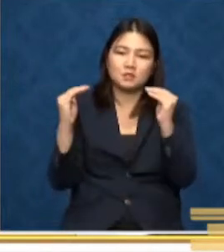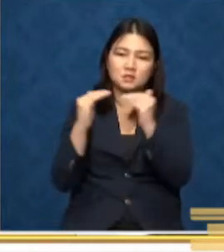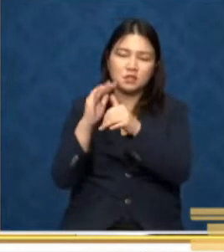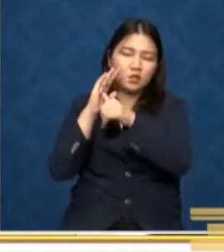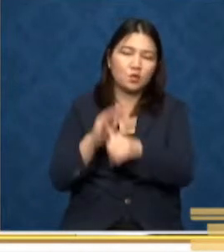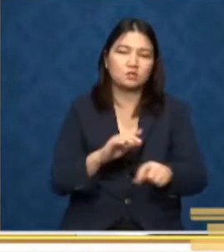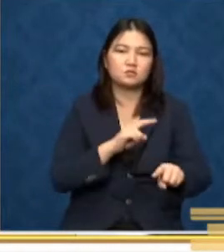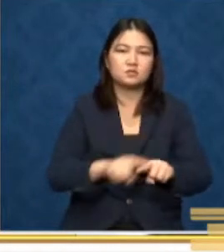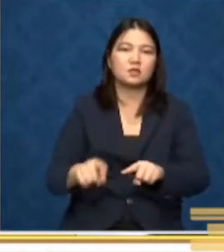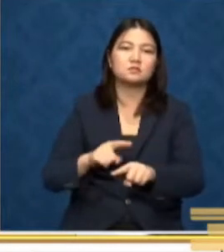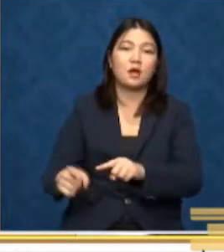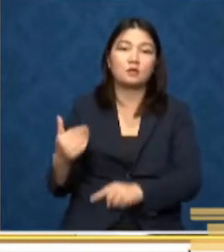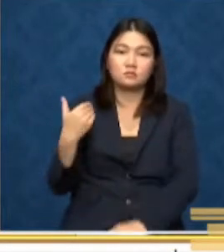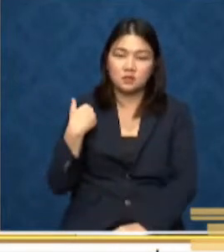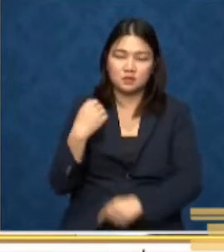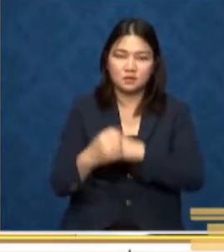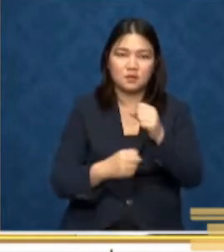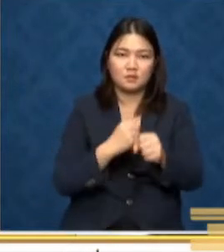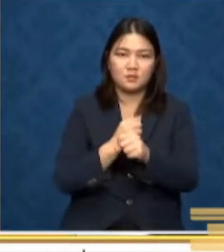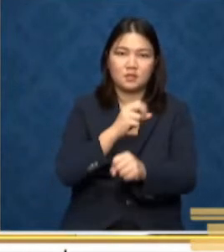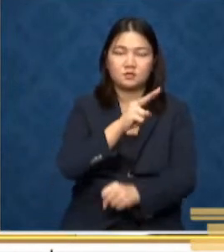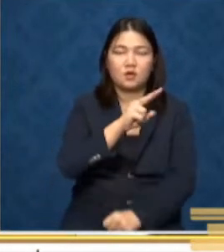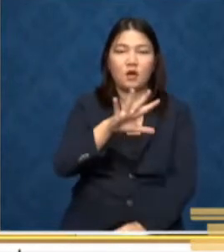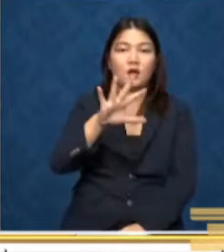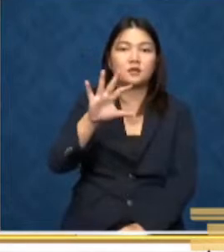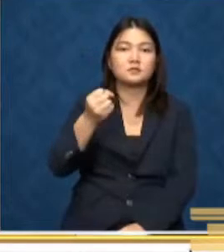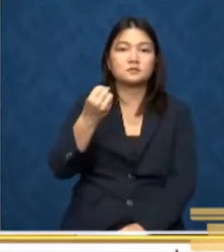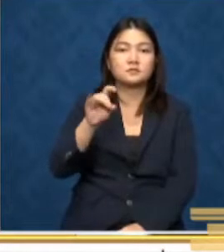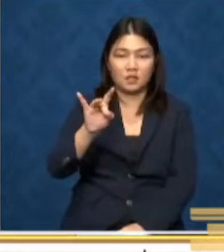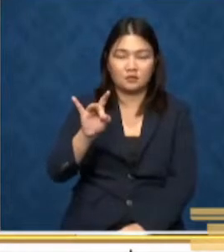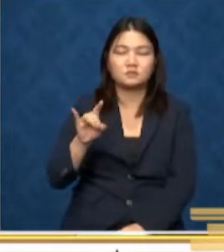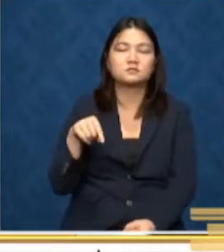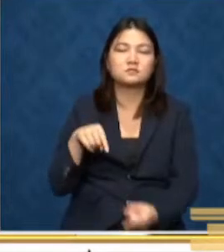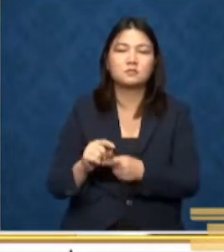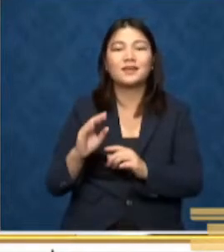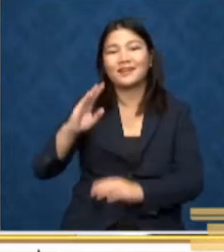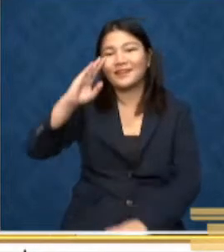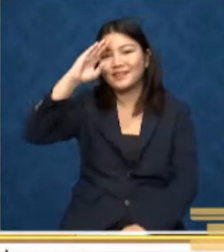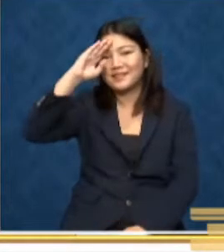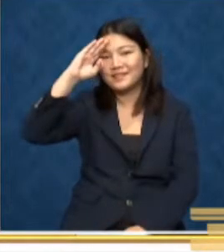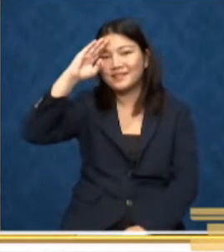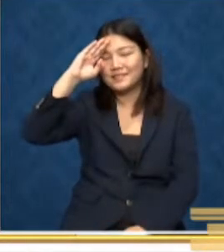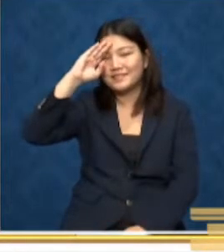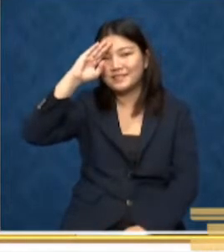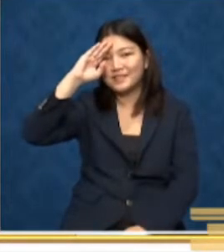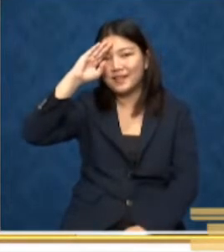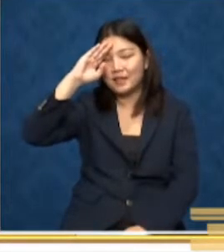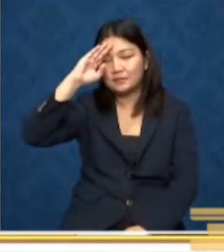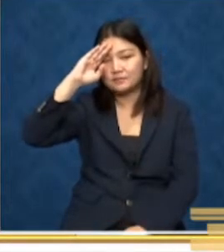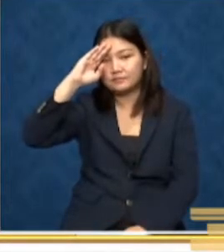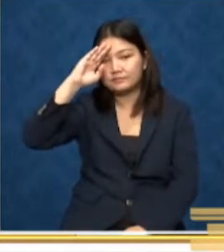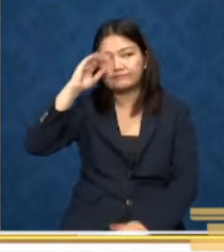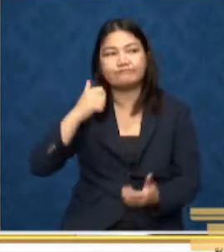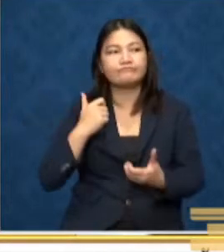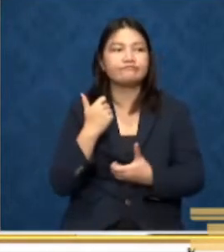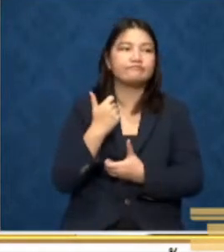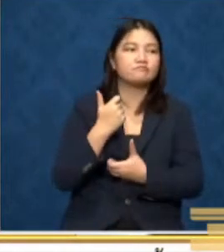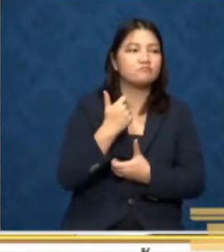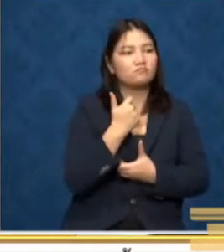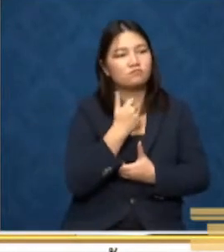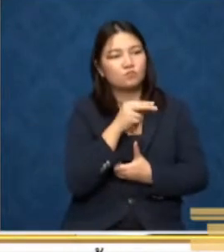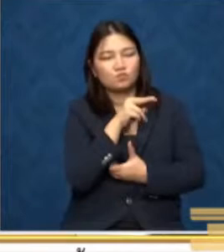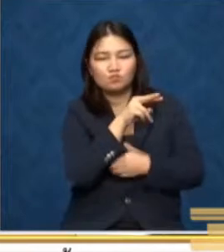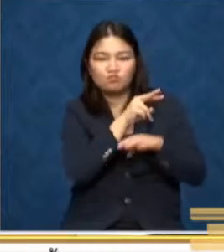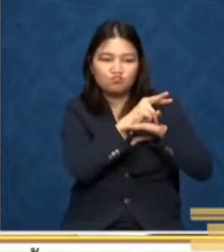ายในปี18มีทหารนาวิกโยธินตั้งด่านตรวจพี่น้องประชาช